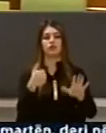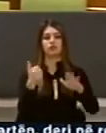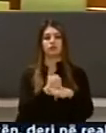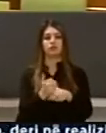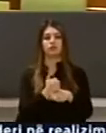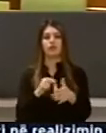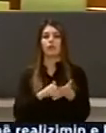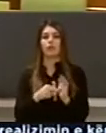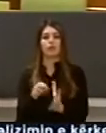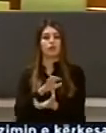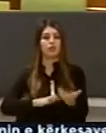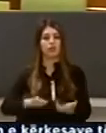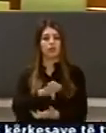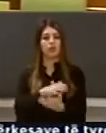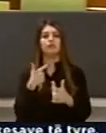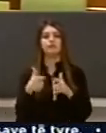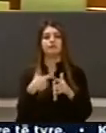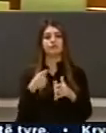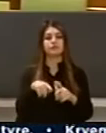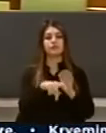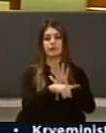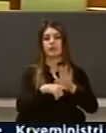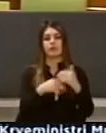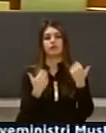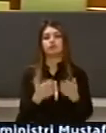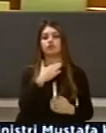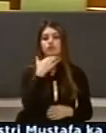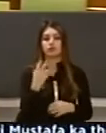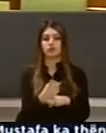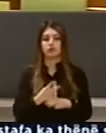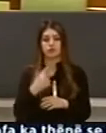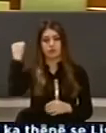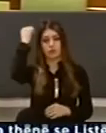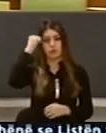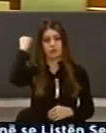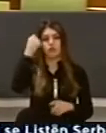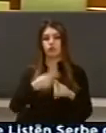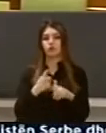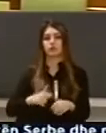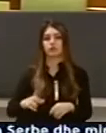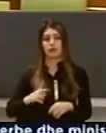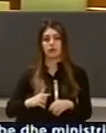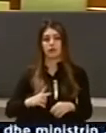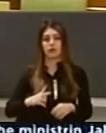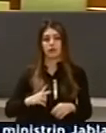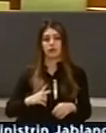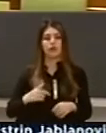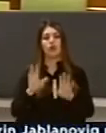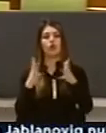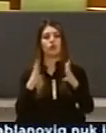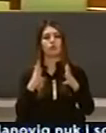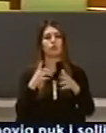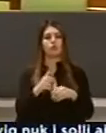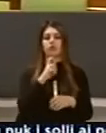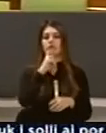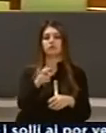i cili la pas vetes pasoja shumë dimensionale për Kosovën dhe për qytetarët e saj. Dhe në asnjë mënyrë nuk mund të mohojmë faktin